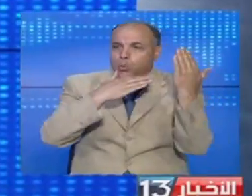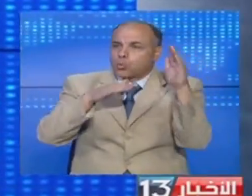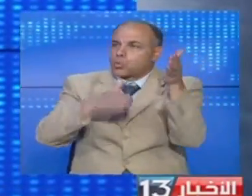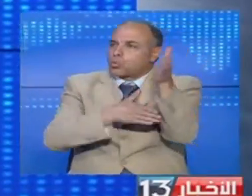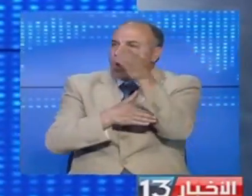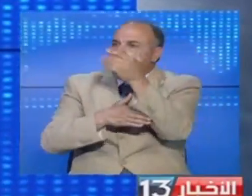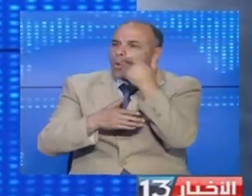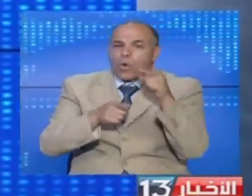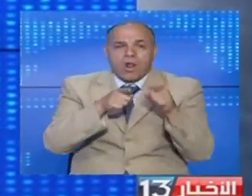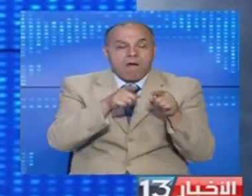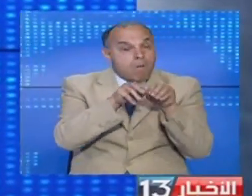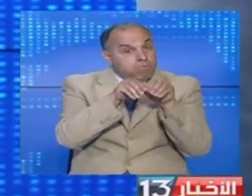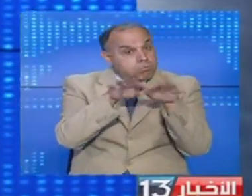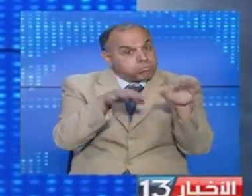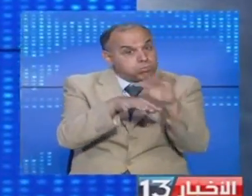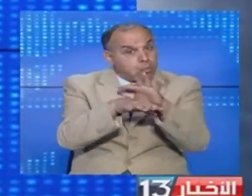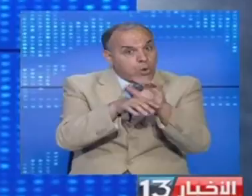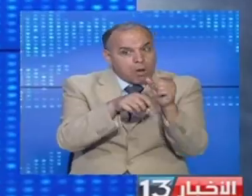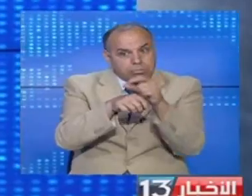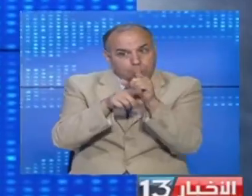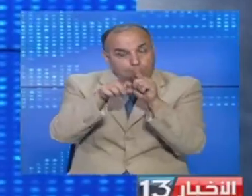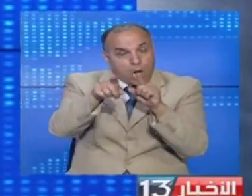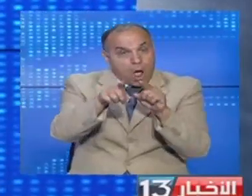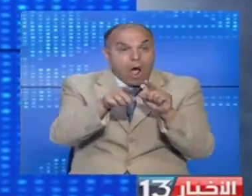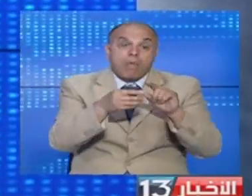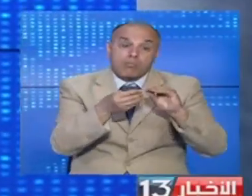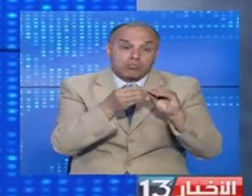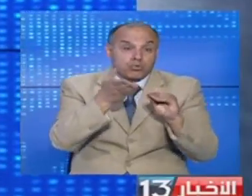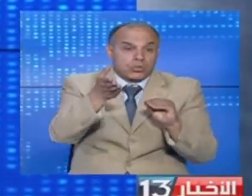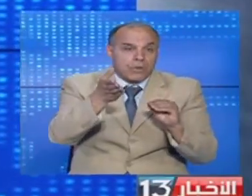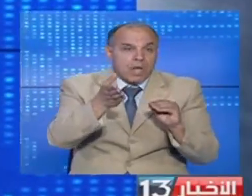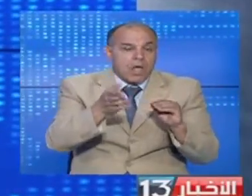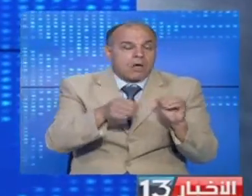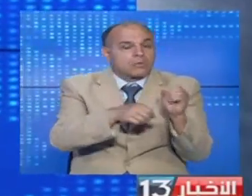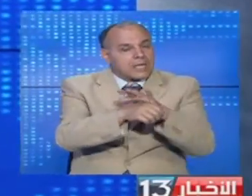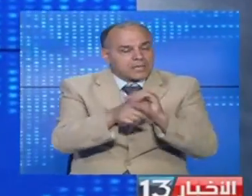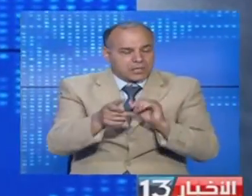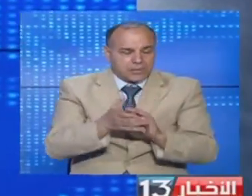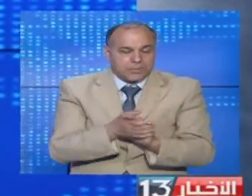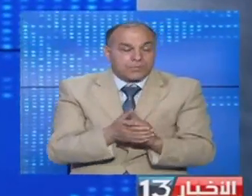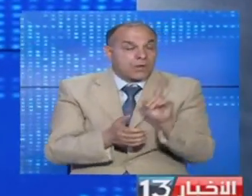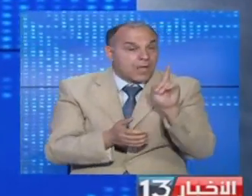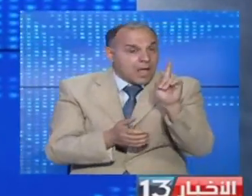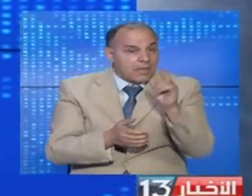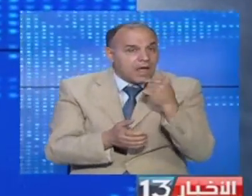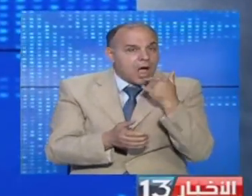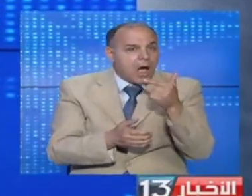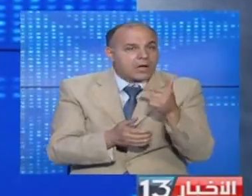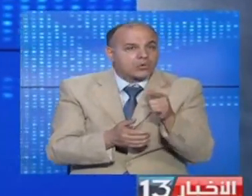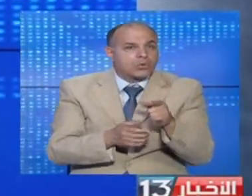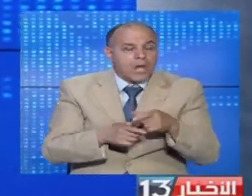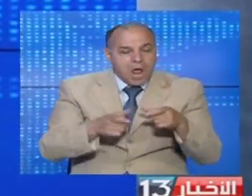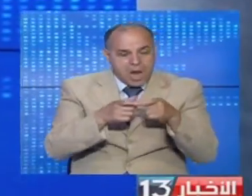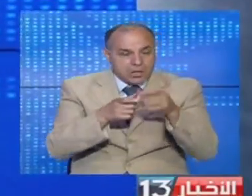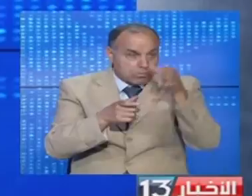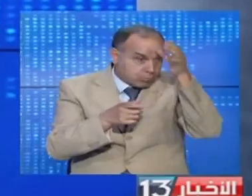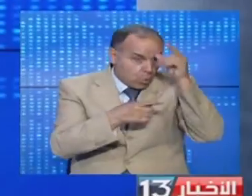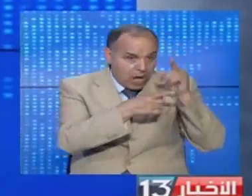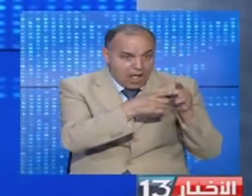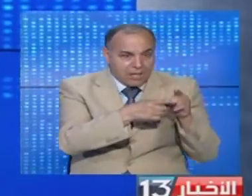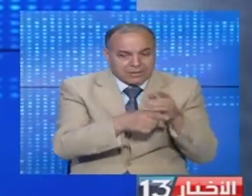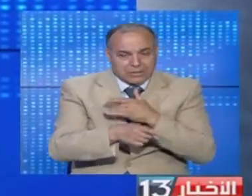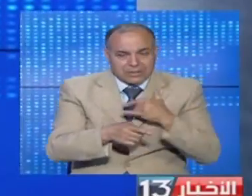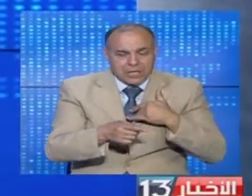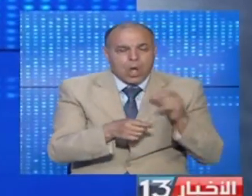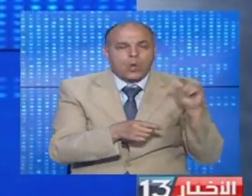التي تنتشر فيها السلالات المتحوره لكو فيتا تسعه عشر كما اعلنت اللجنه العلميه حسب